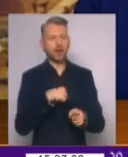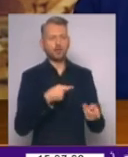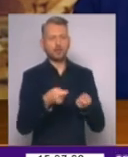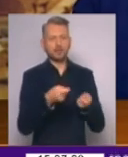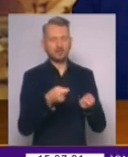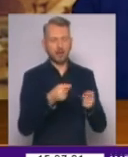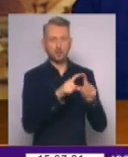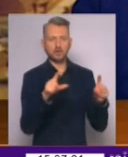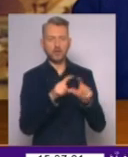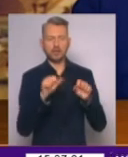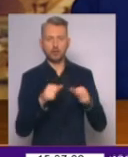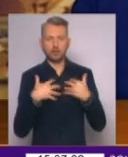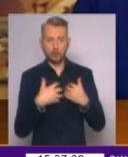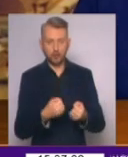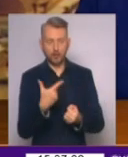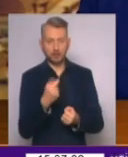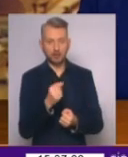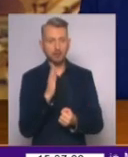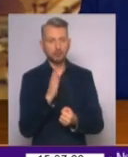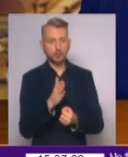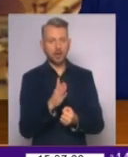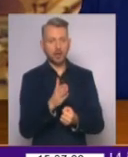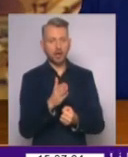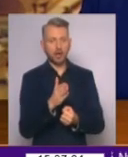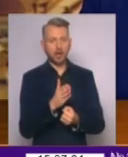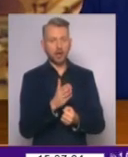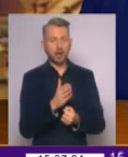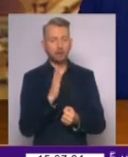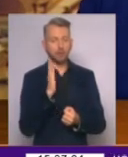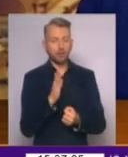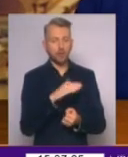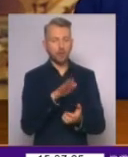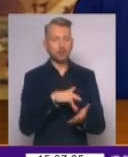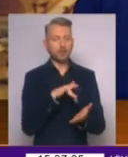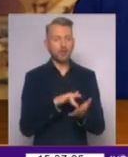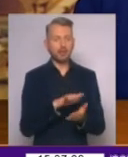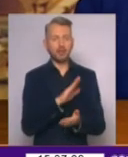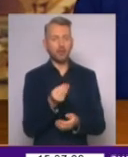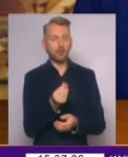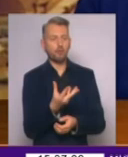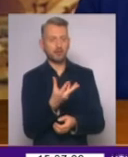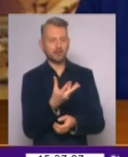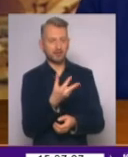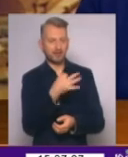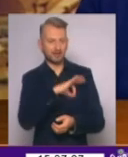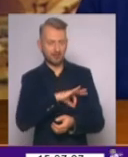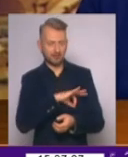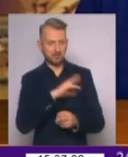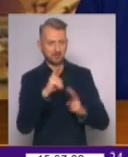закладів охорони здоров'я, де будуть їх з комунальних підприємств переводити на комунальні некомерційні підприємства, що